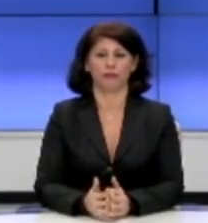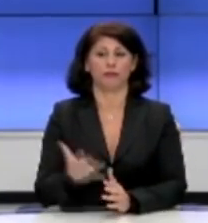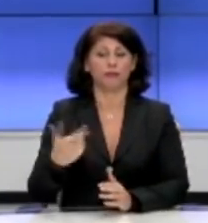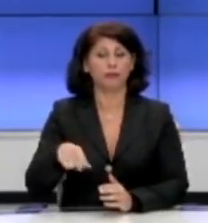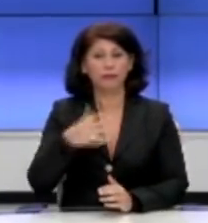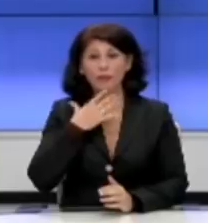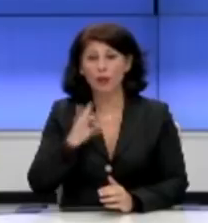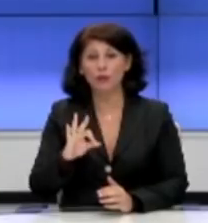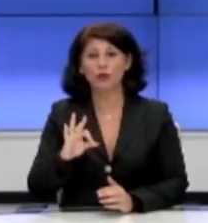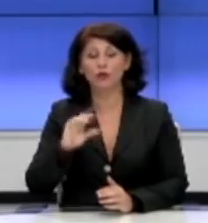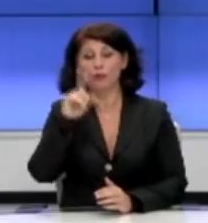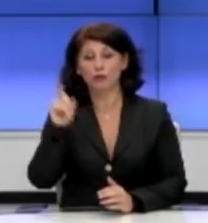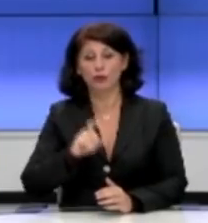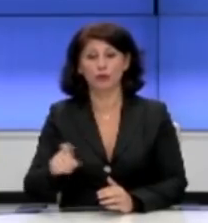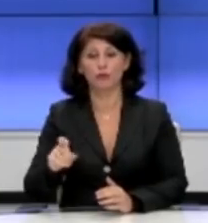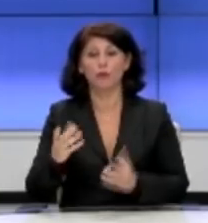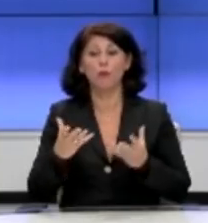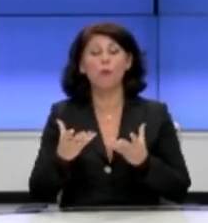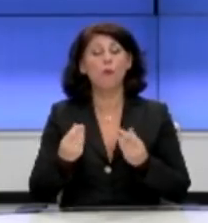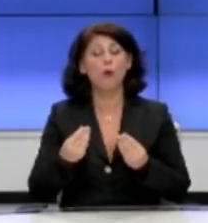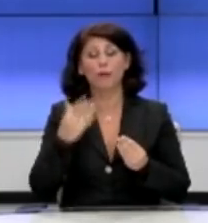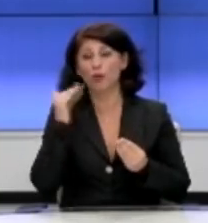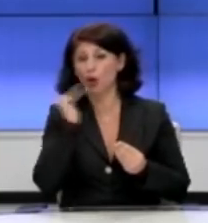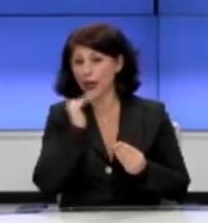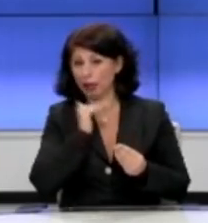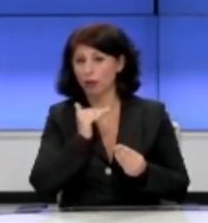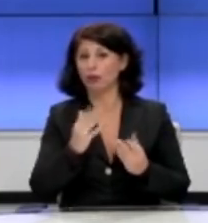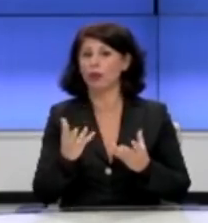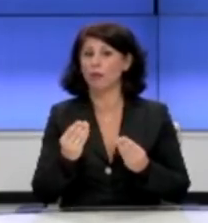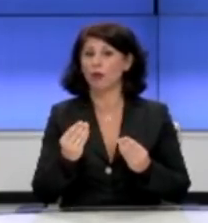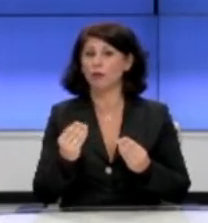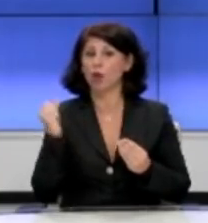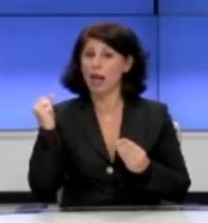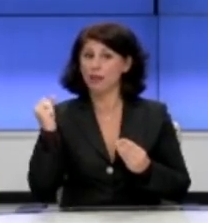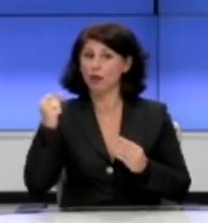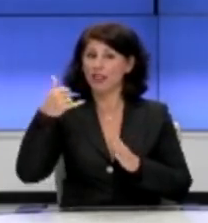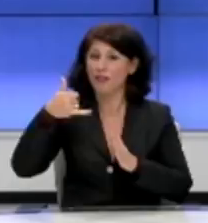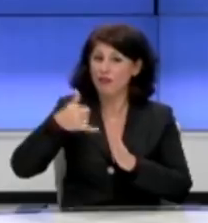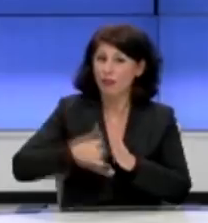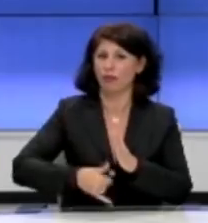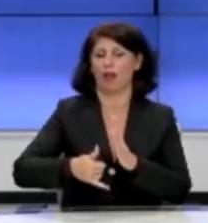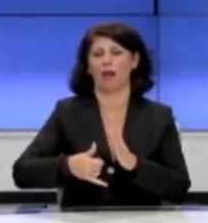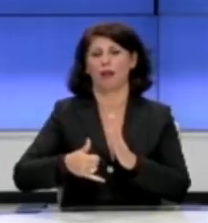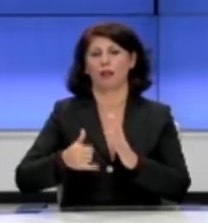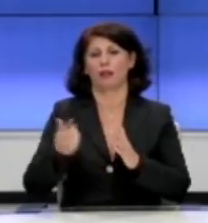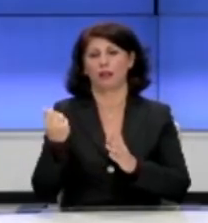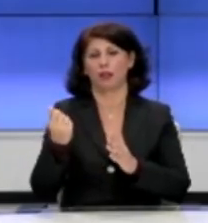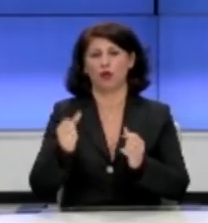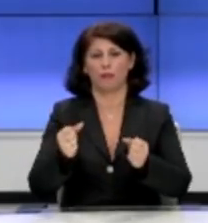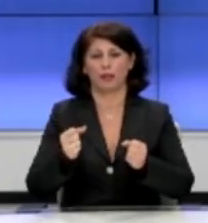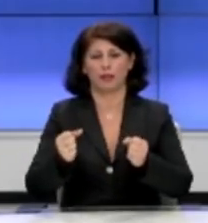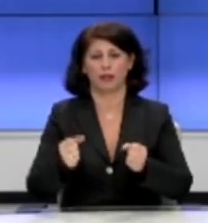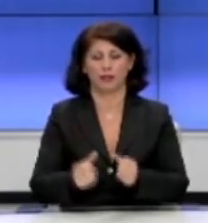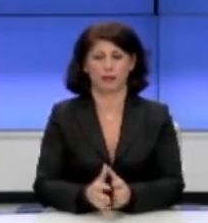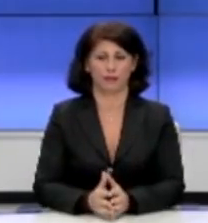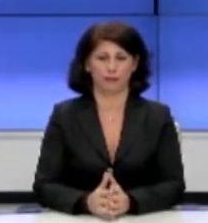τους λόγους που βιώνουμε βέβαια πολύ πιο γρήγορα και πολύ πιο έντονα και βαθιά την οικονομική κρίση.